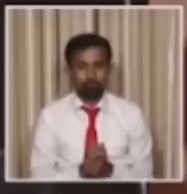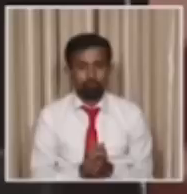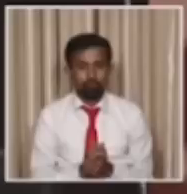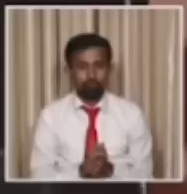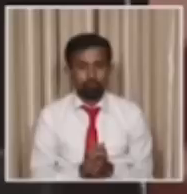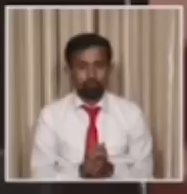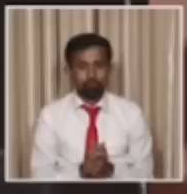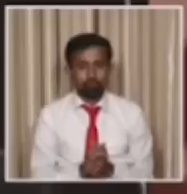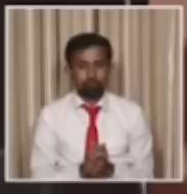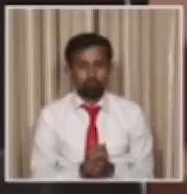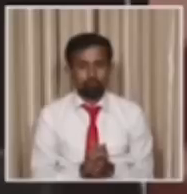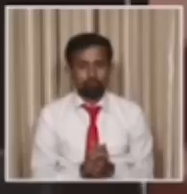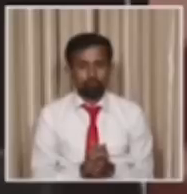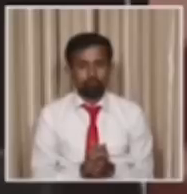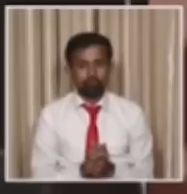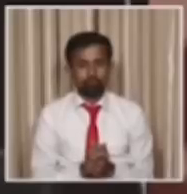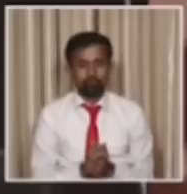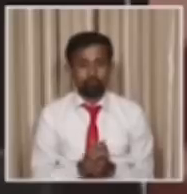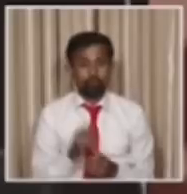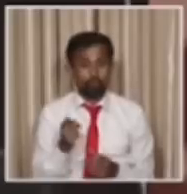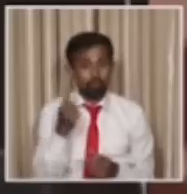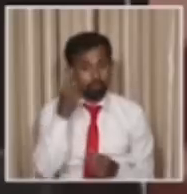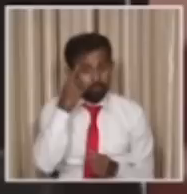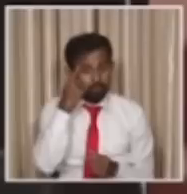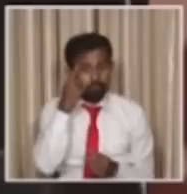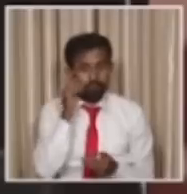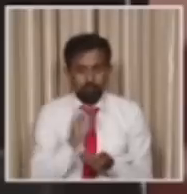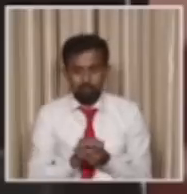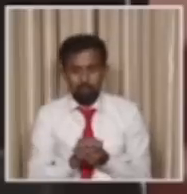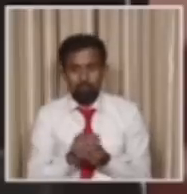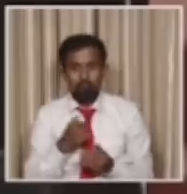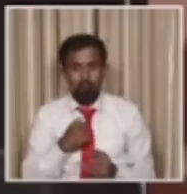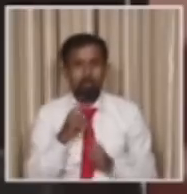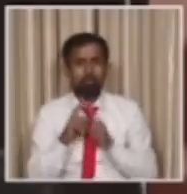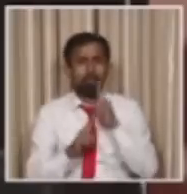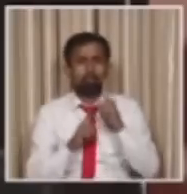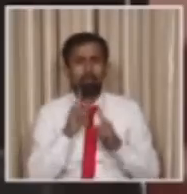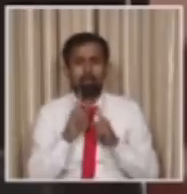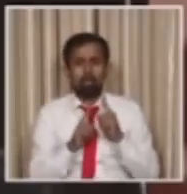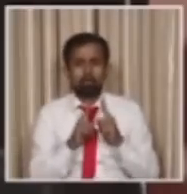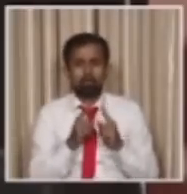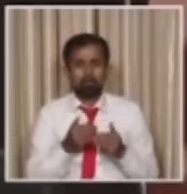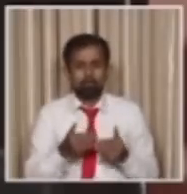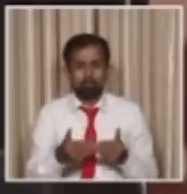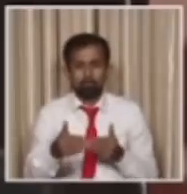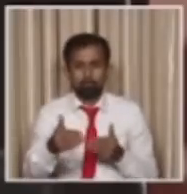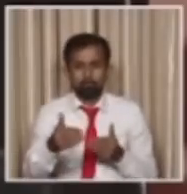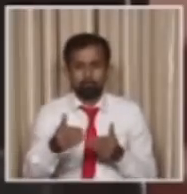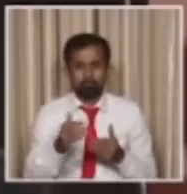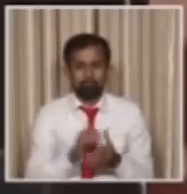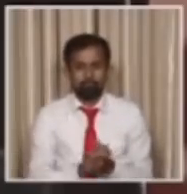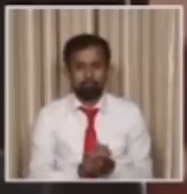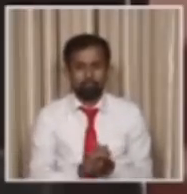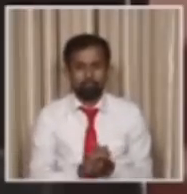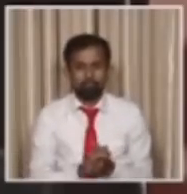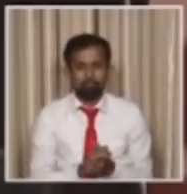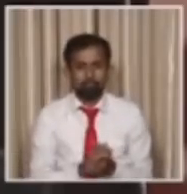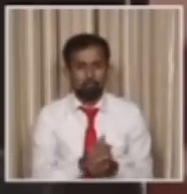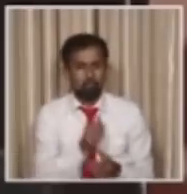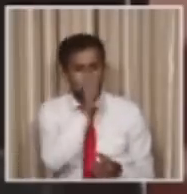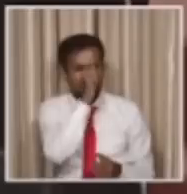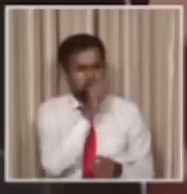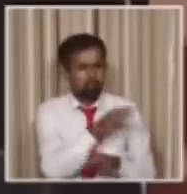දේ හිතේ තබාගෙන මම අද කතා කරන්නේ මේ එක එක